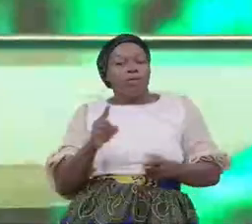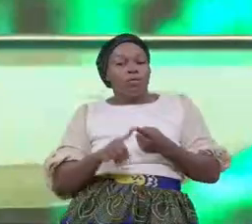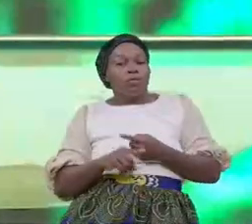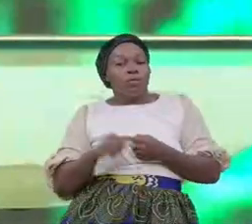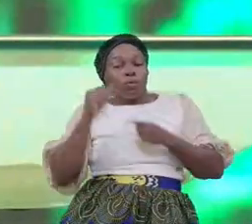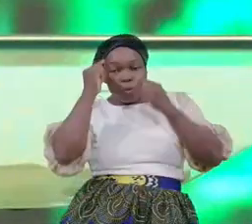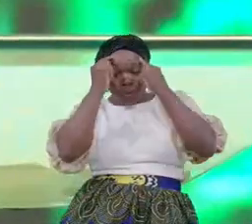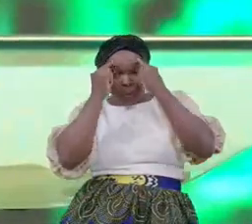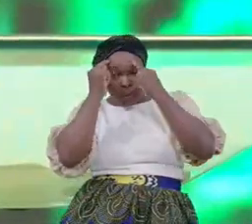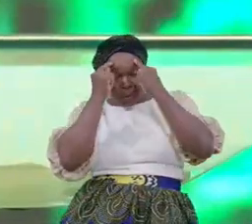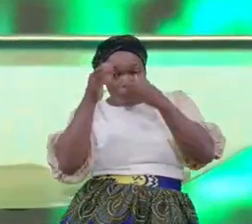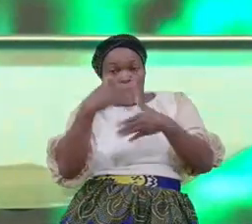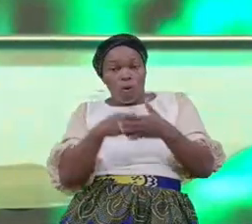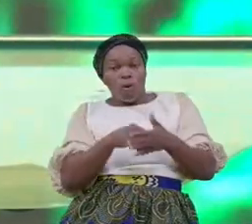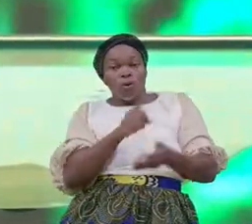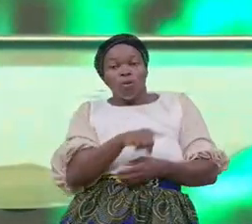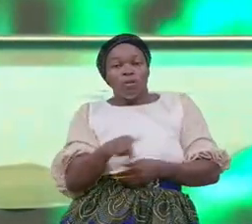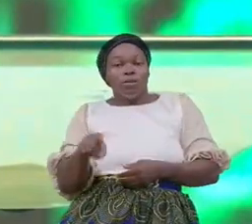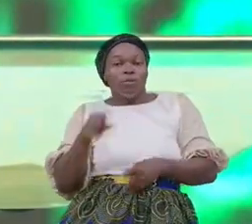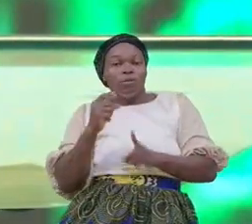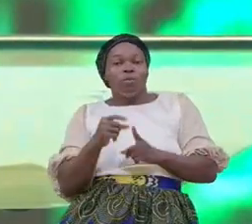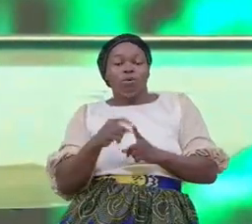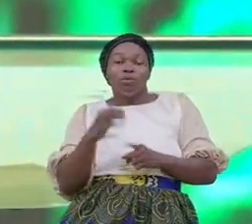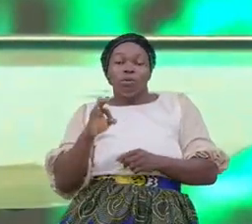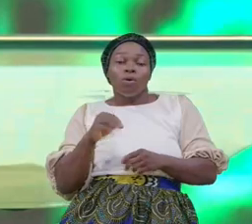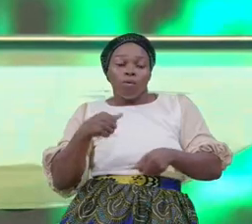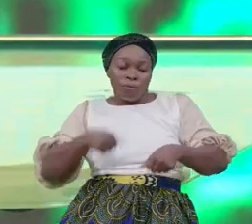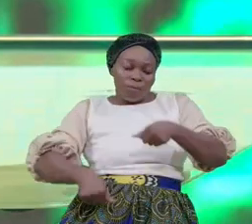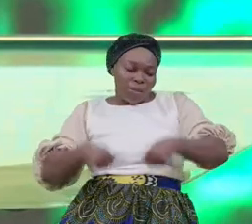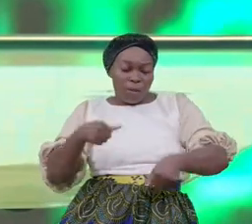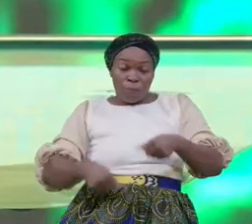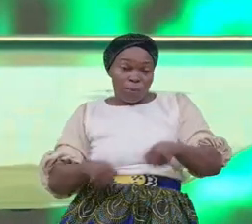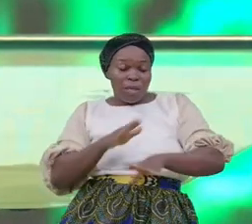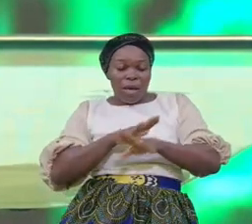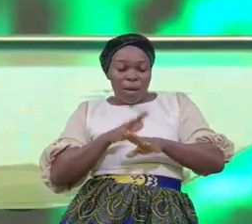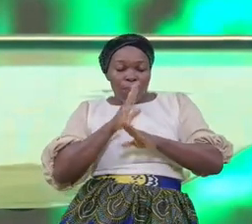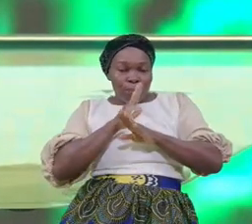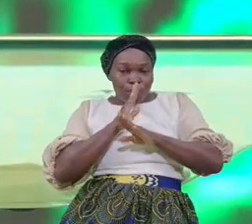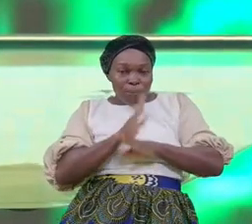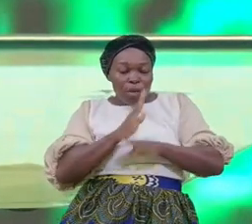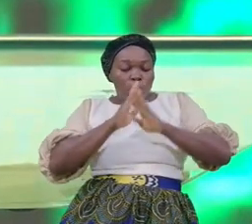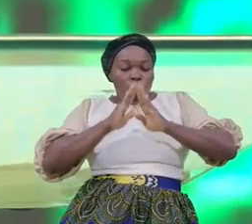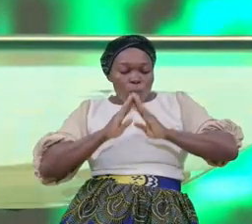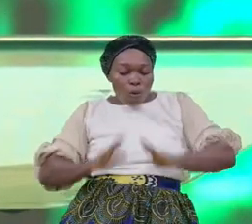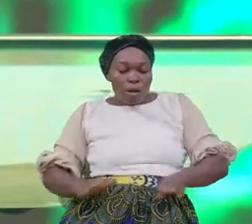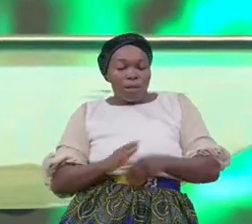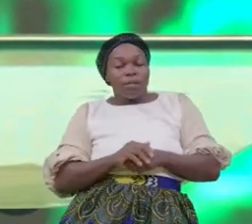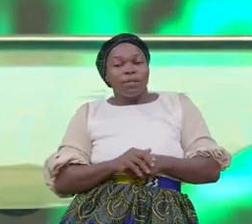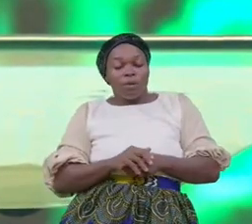Et il n'y aura personne pour te troubler, pour le troubler. Voyez les paroles qu'on a dit, les